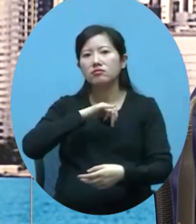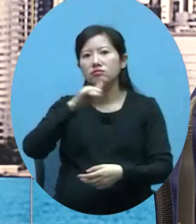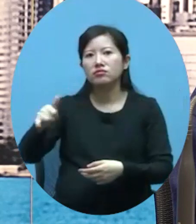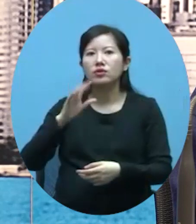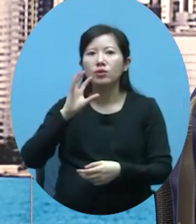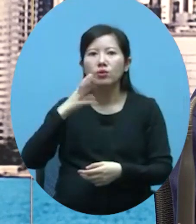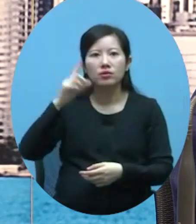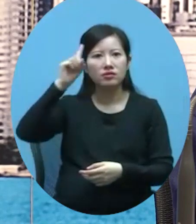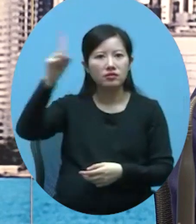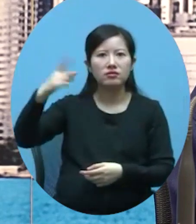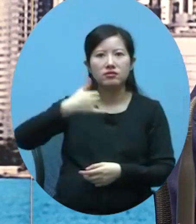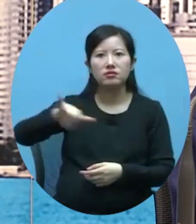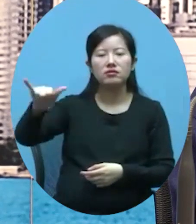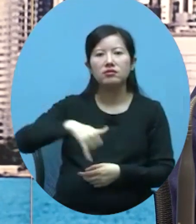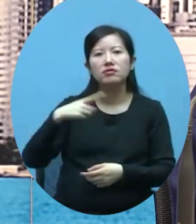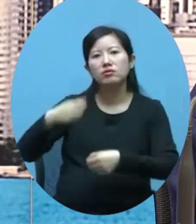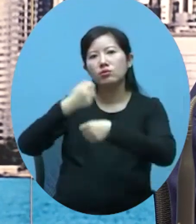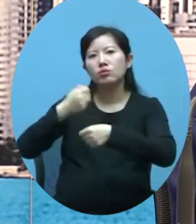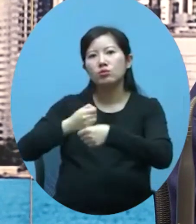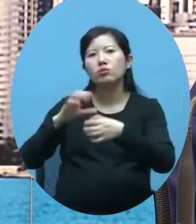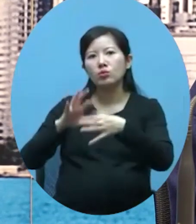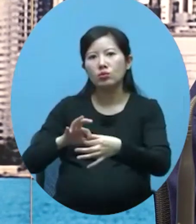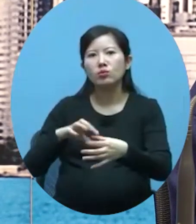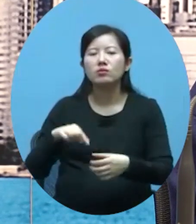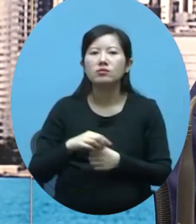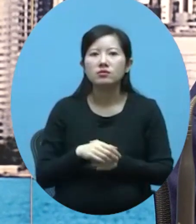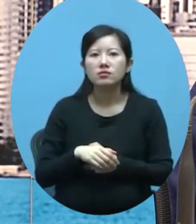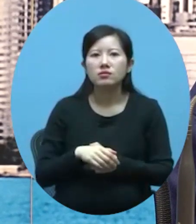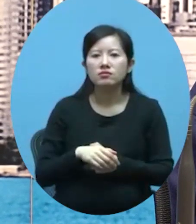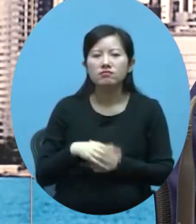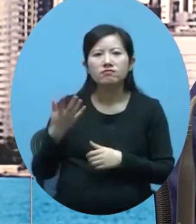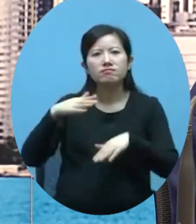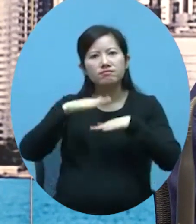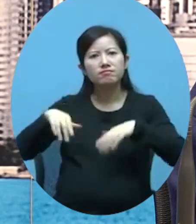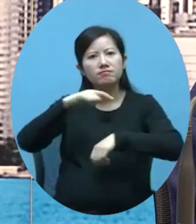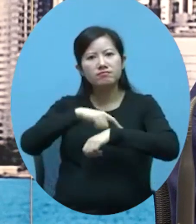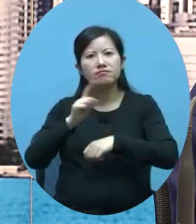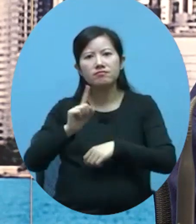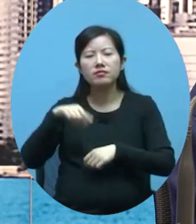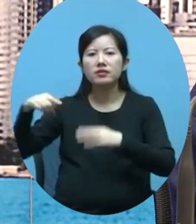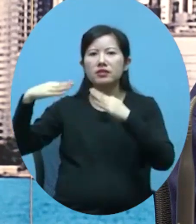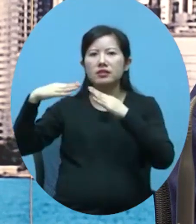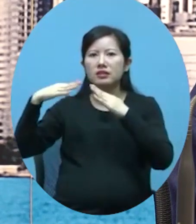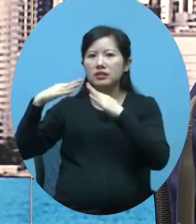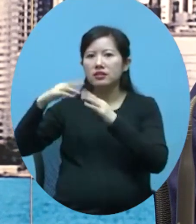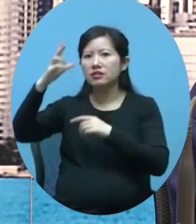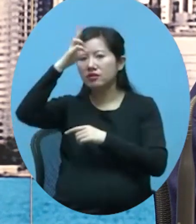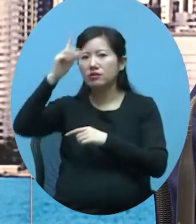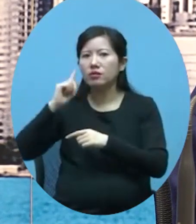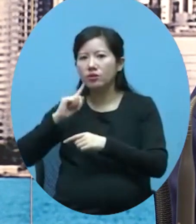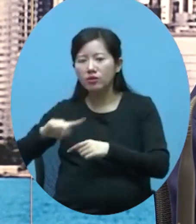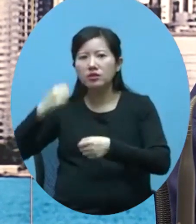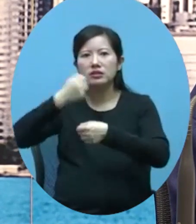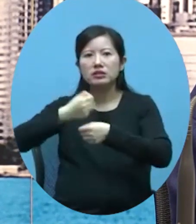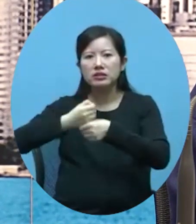即日來返因為工作的原因那他平時因為住在觀塘他上班的地方都是很近的走